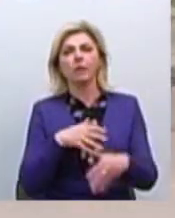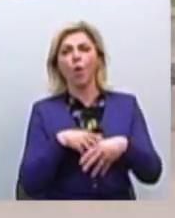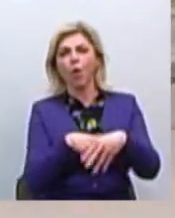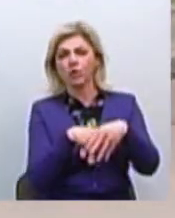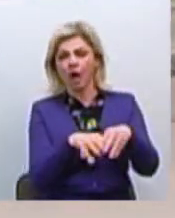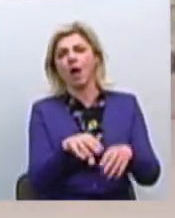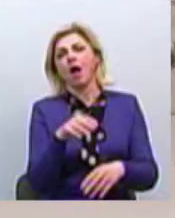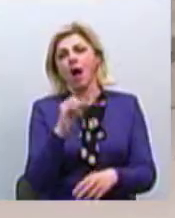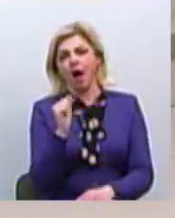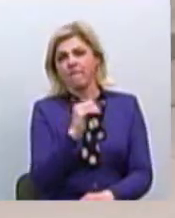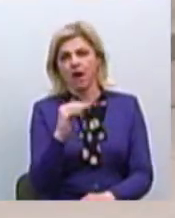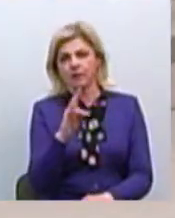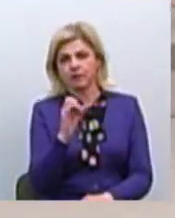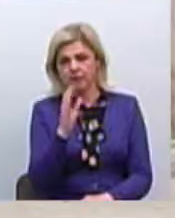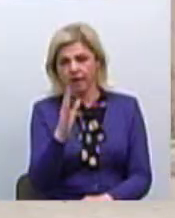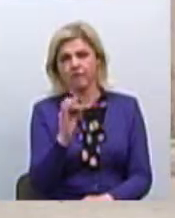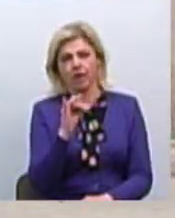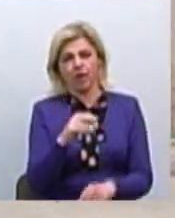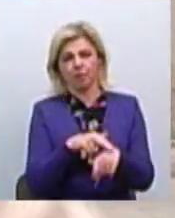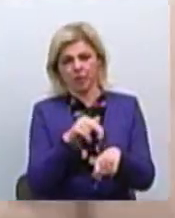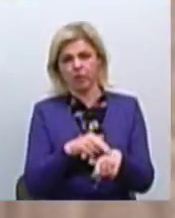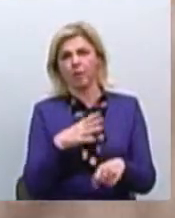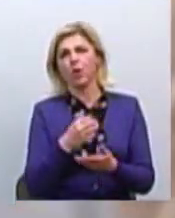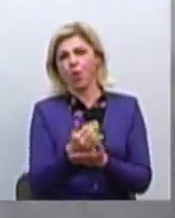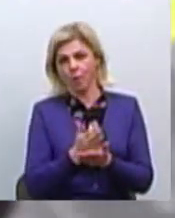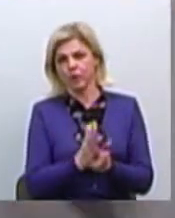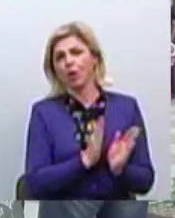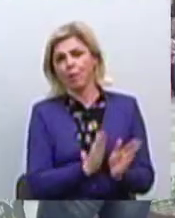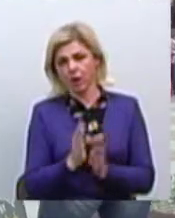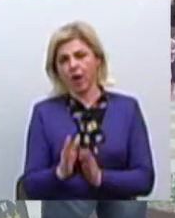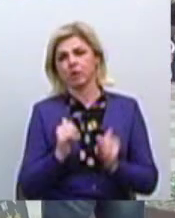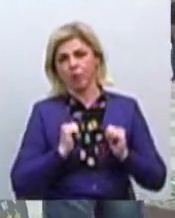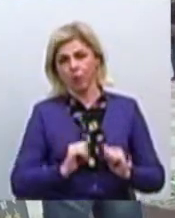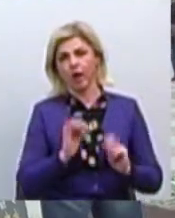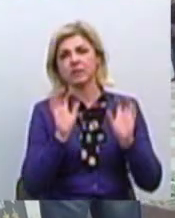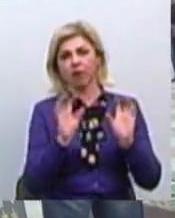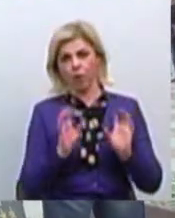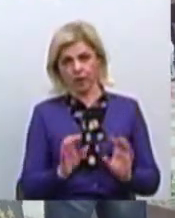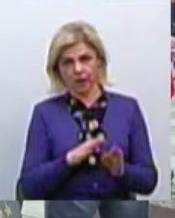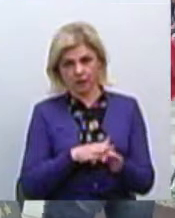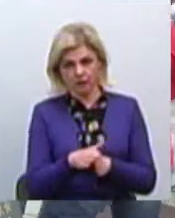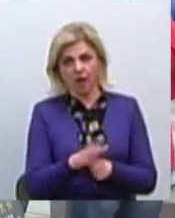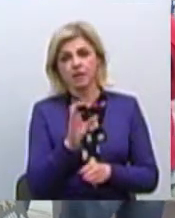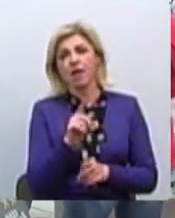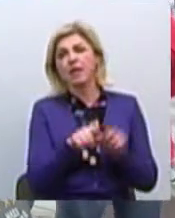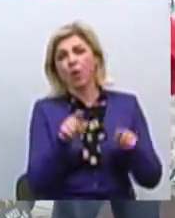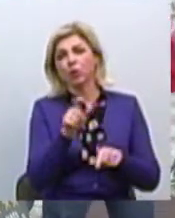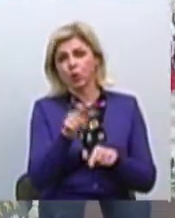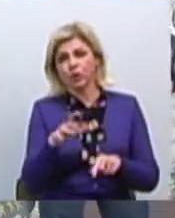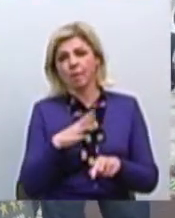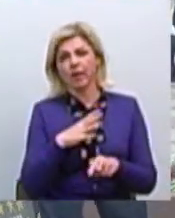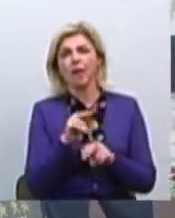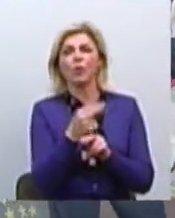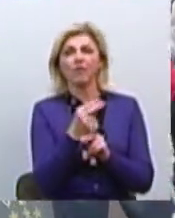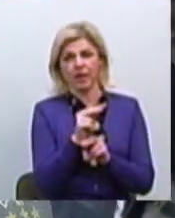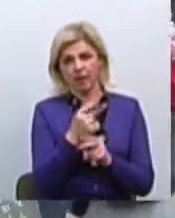Правоохоронні органи забезпечили охорону громадського порядку, спокій та законність. З деякими громадянами була проведена профілактична бесіда,